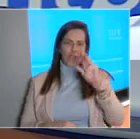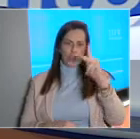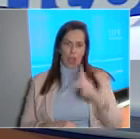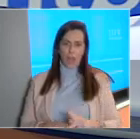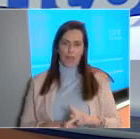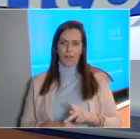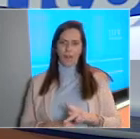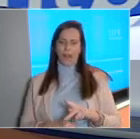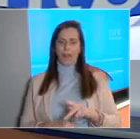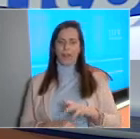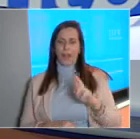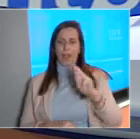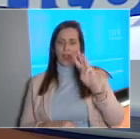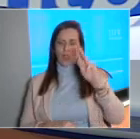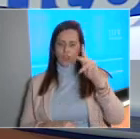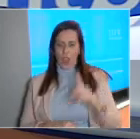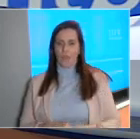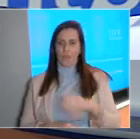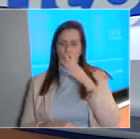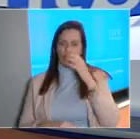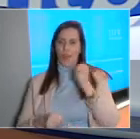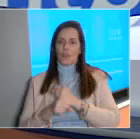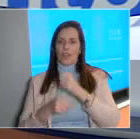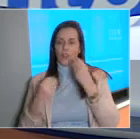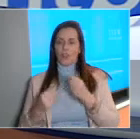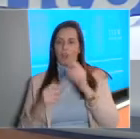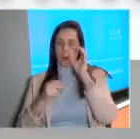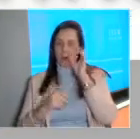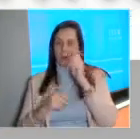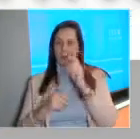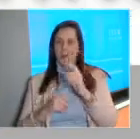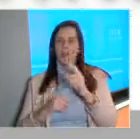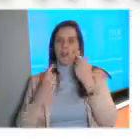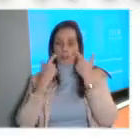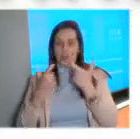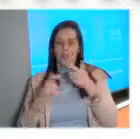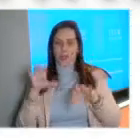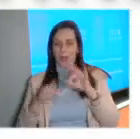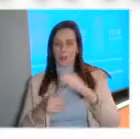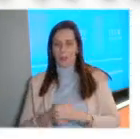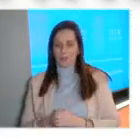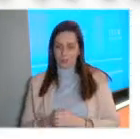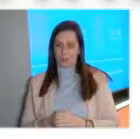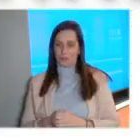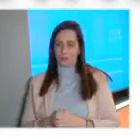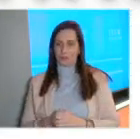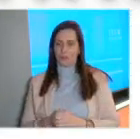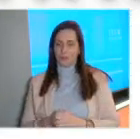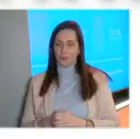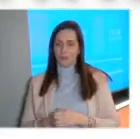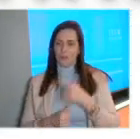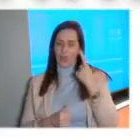חנוך דאום... של רשף שי, משקיף בקלפי, זאת העבודה הכי יציבה היום. אוקיי, וחנוך דאום הגיב על זה.